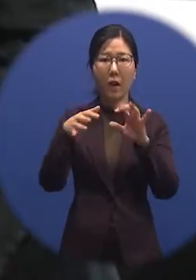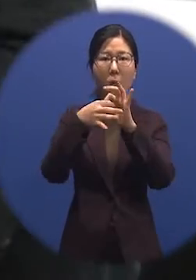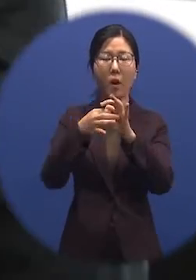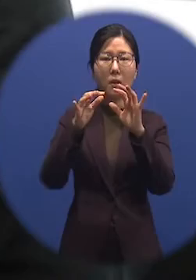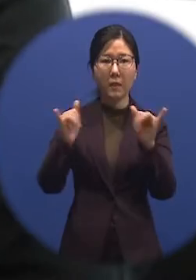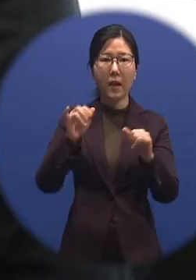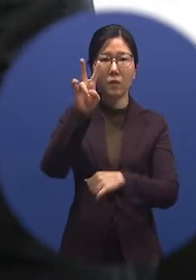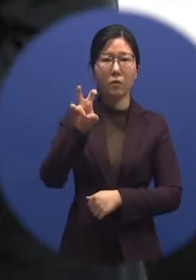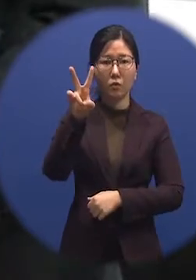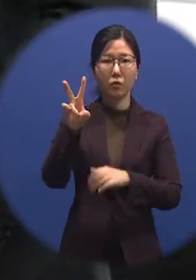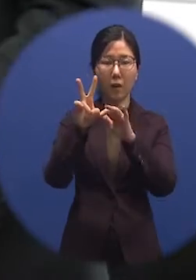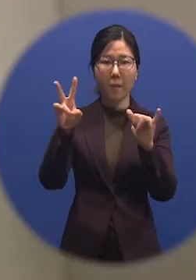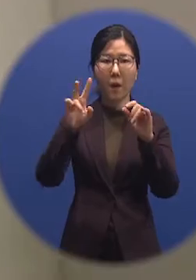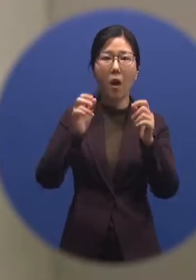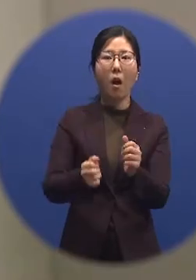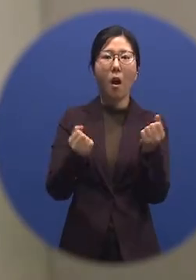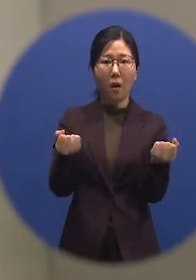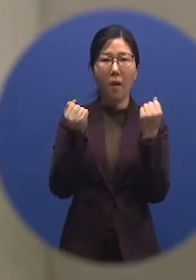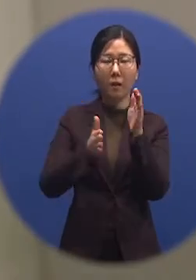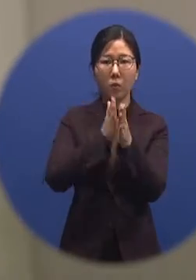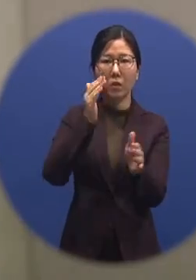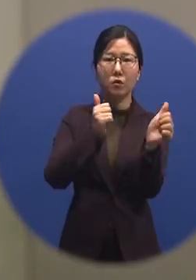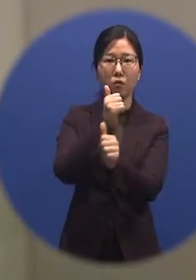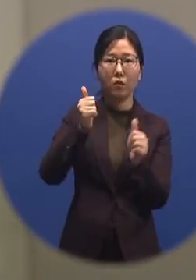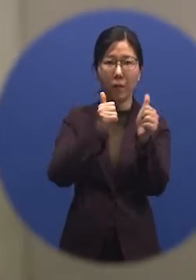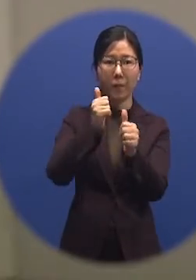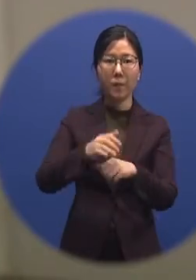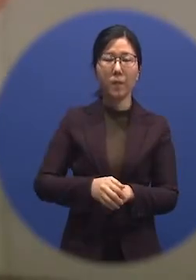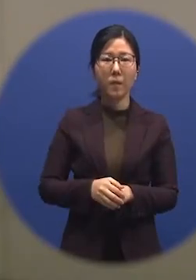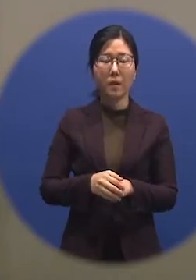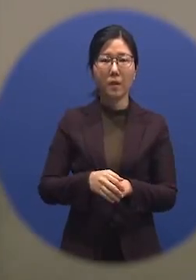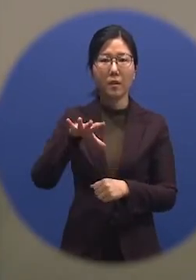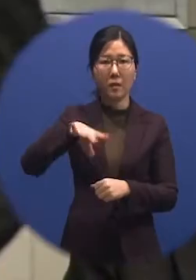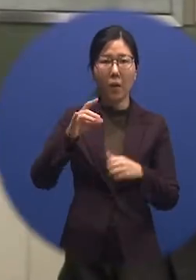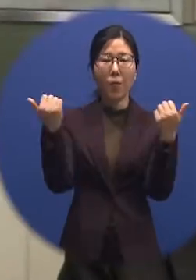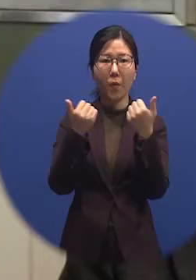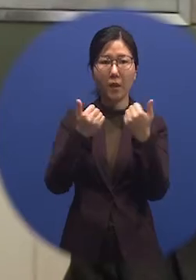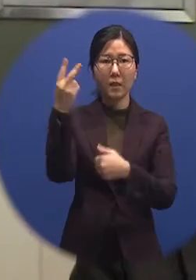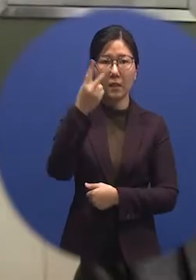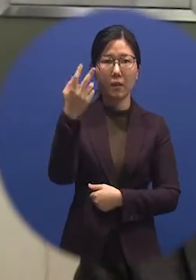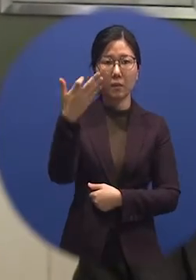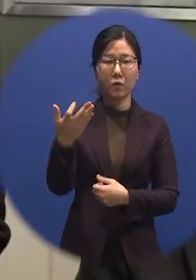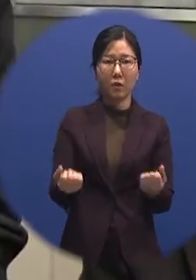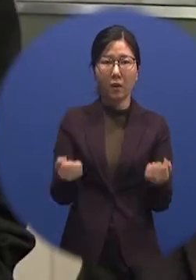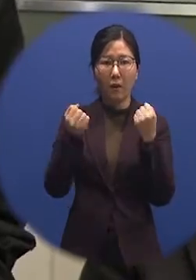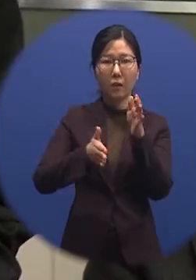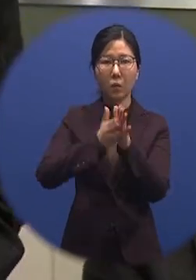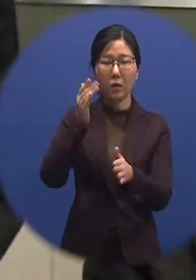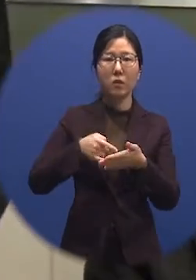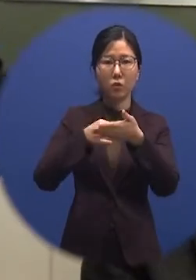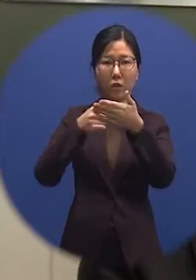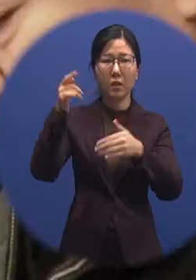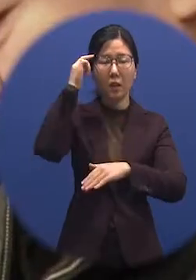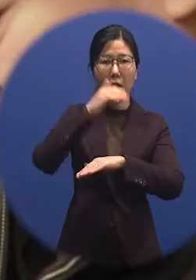관련 단체 관계자 등 22명으로 구성된 건강도시 운영위원들은 이날 첫 회의를 통해 2019년